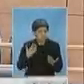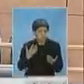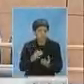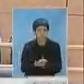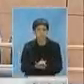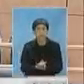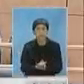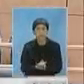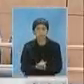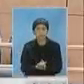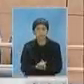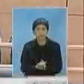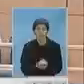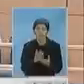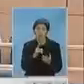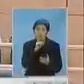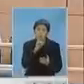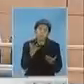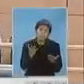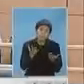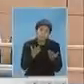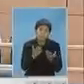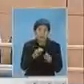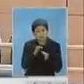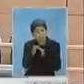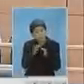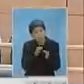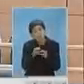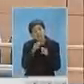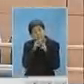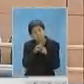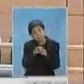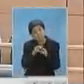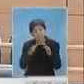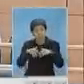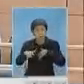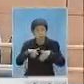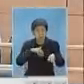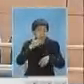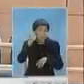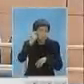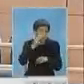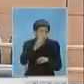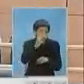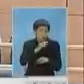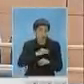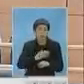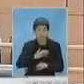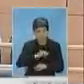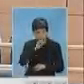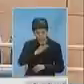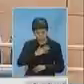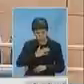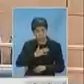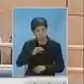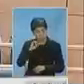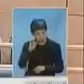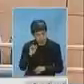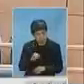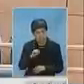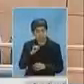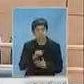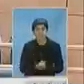ไม่ท่านตอบยังไงก็ตอบฮะอธิบายยังไงก็อธิบายประชาชนเขาใช้วิจารณญาณแต่ผมยืนยันว่า